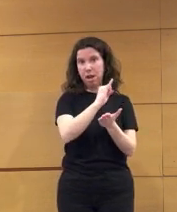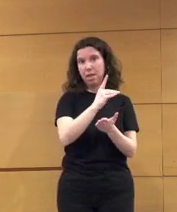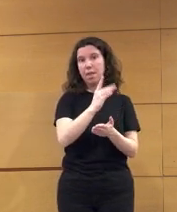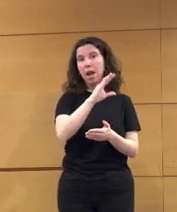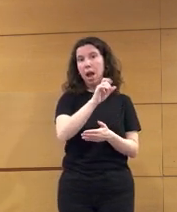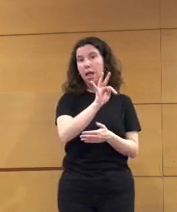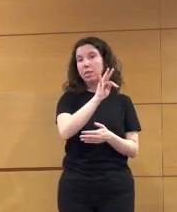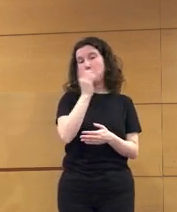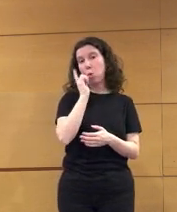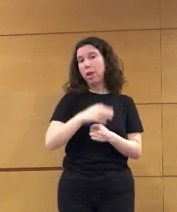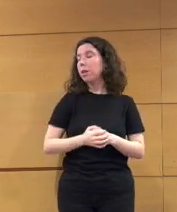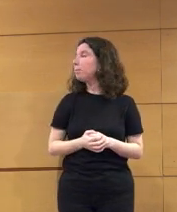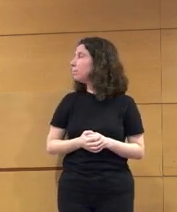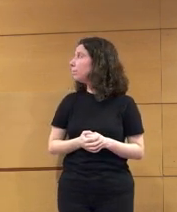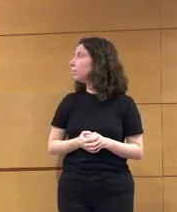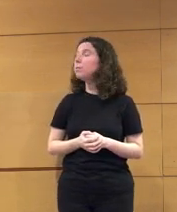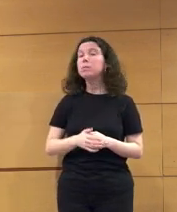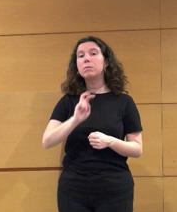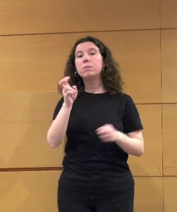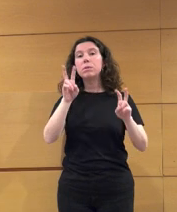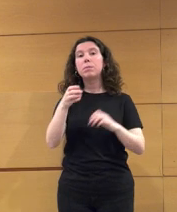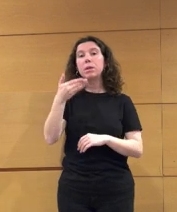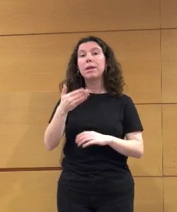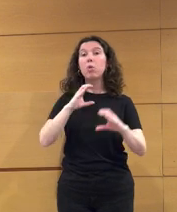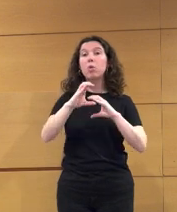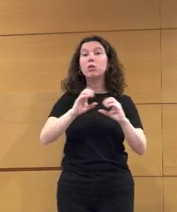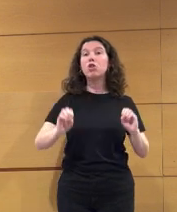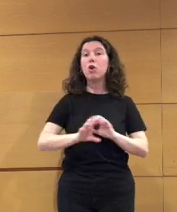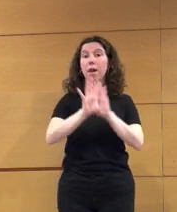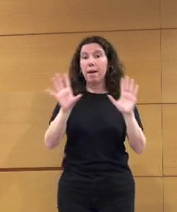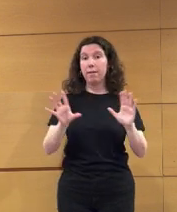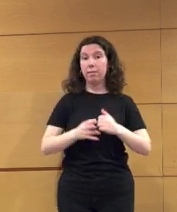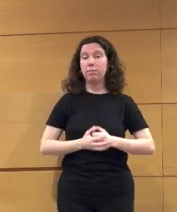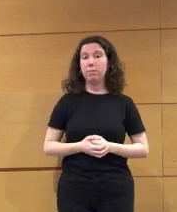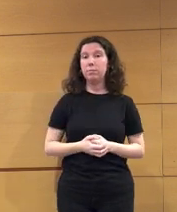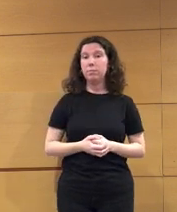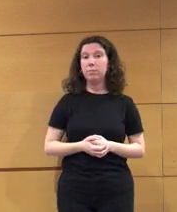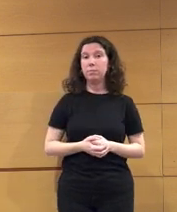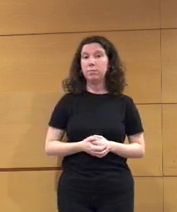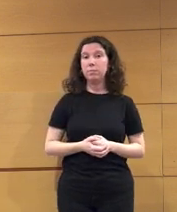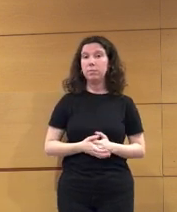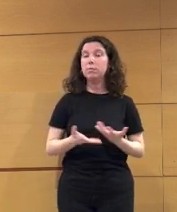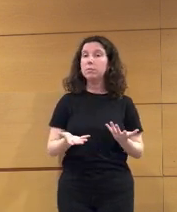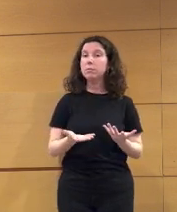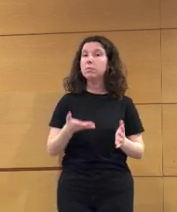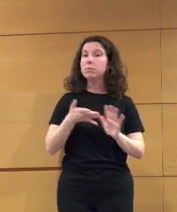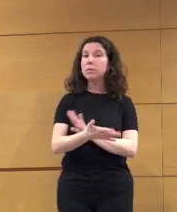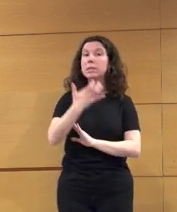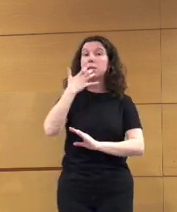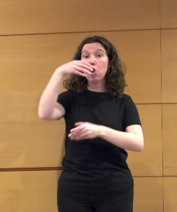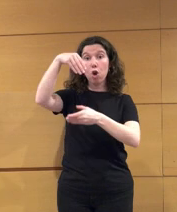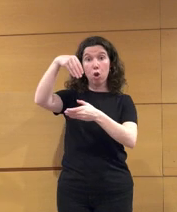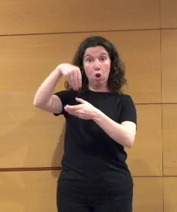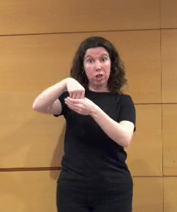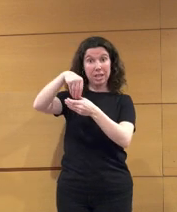Com deia, un altre aspecte important és la comunicació clara, perquè si no posem els continguts